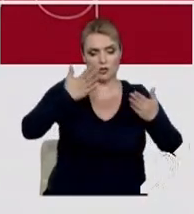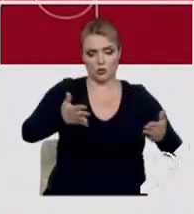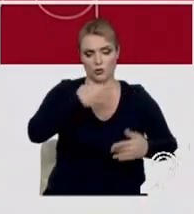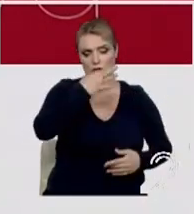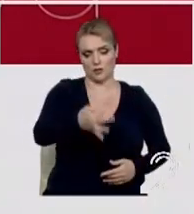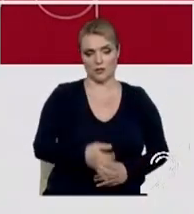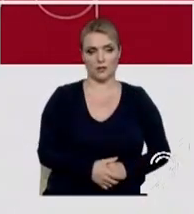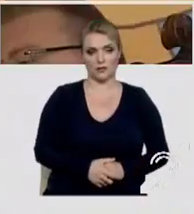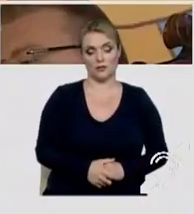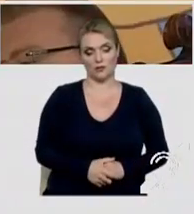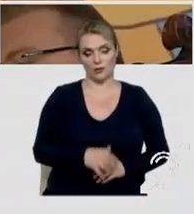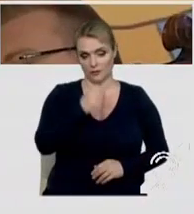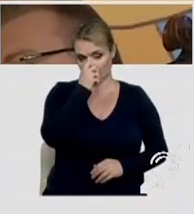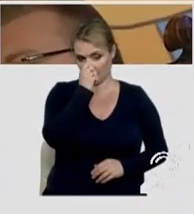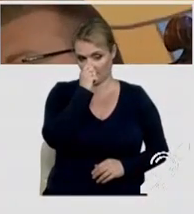de sânge.